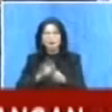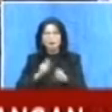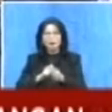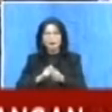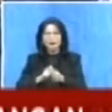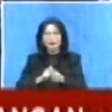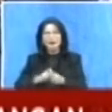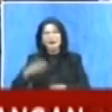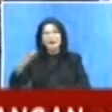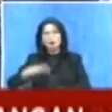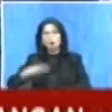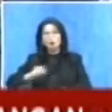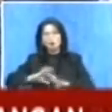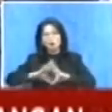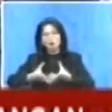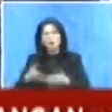tidak merata.